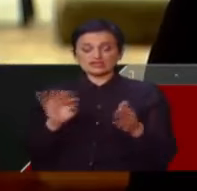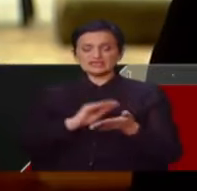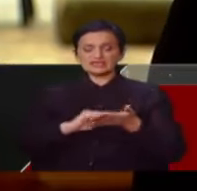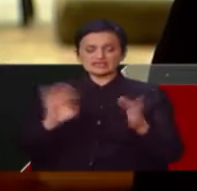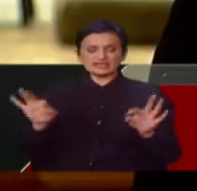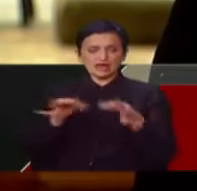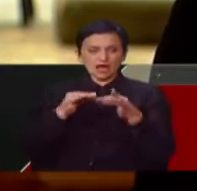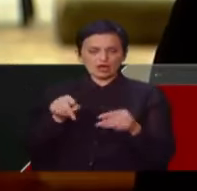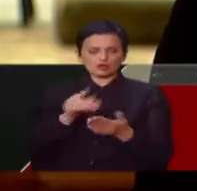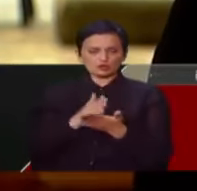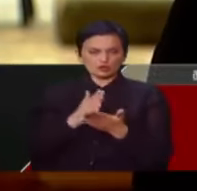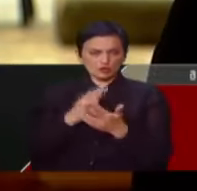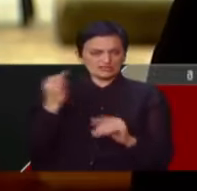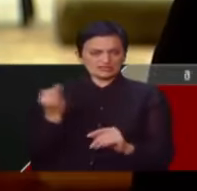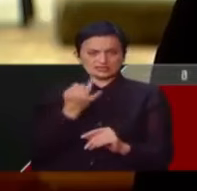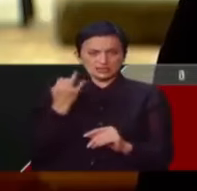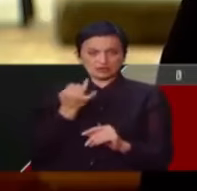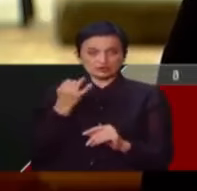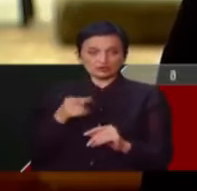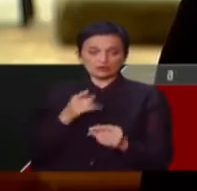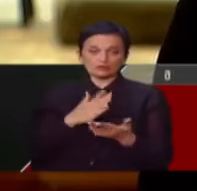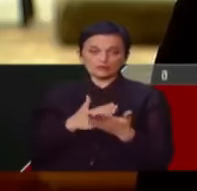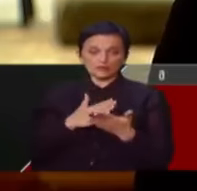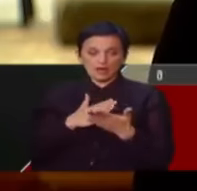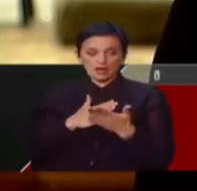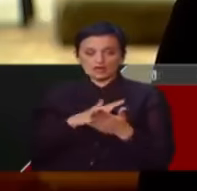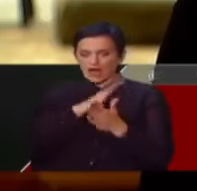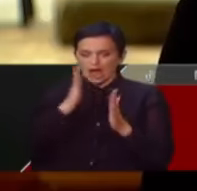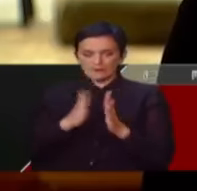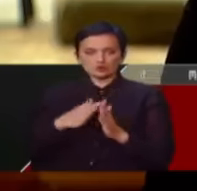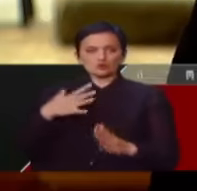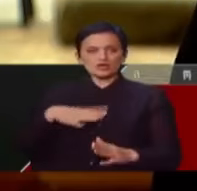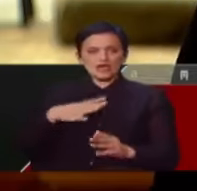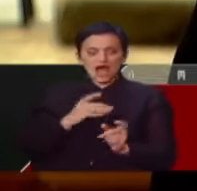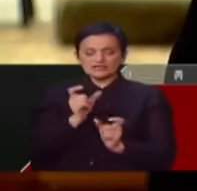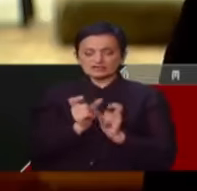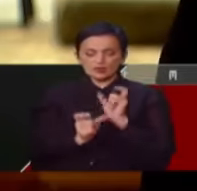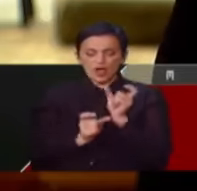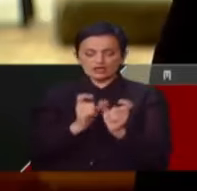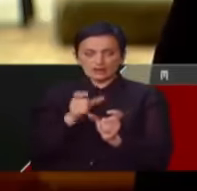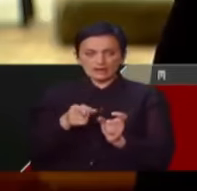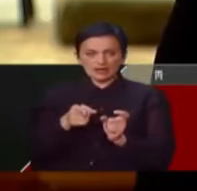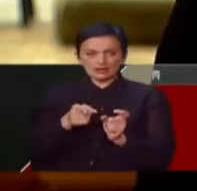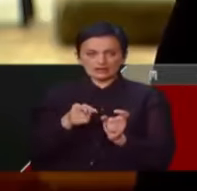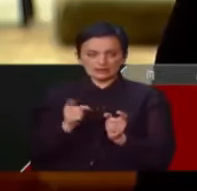ძალიან საინტერესოა, იმიტომ რომ არის აბსოლუტურად ქართულ ელემენტებზე აგებული და